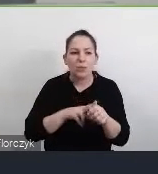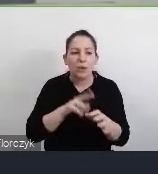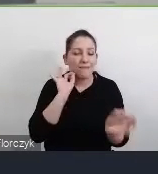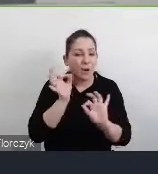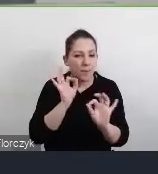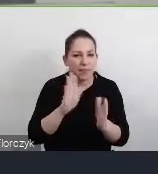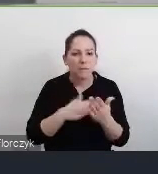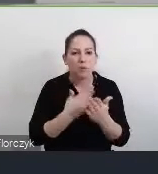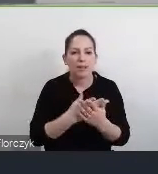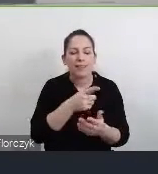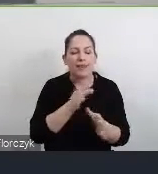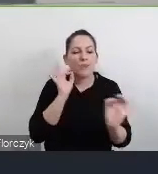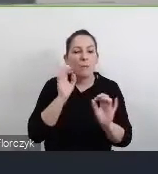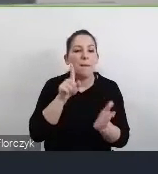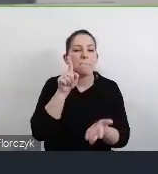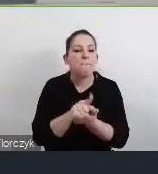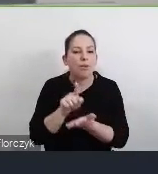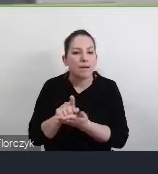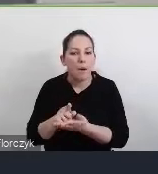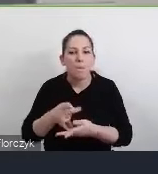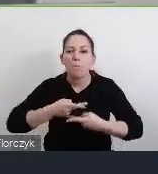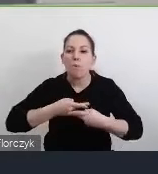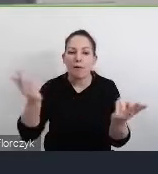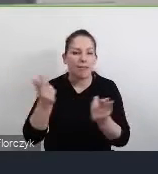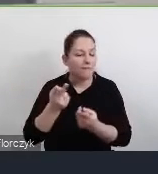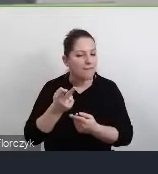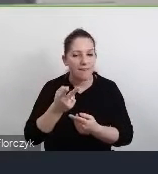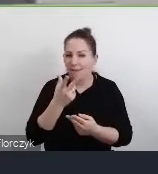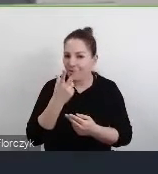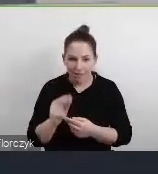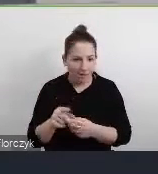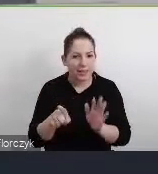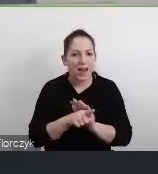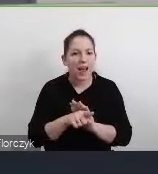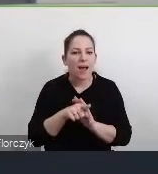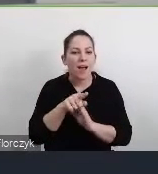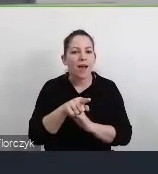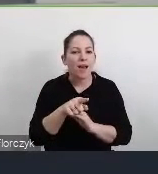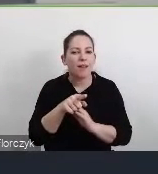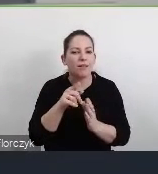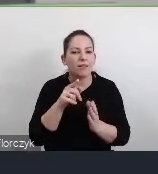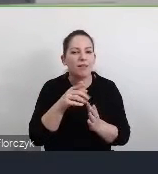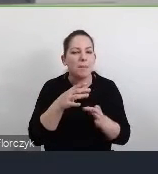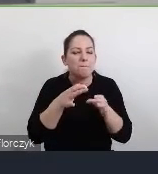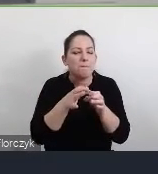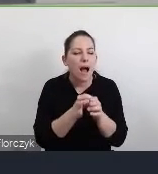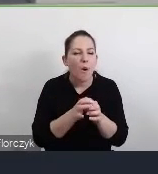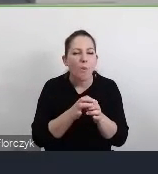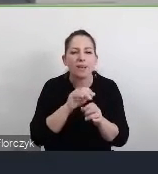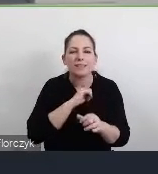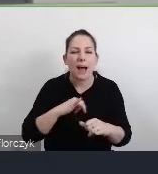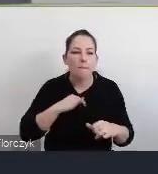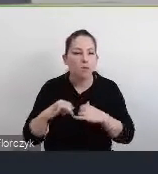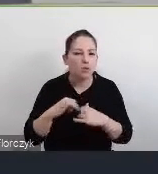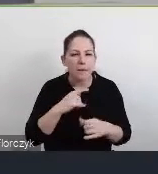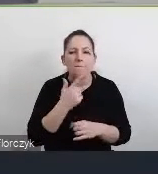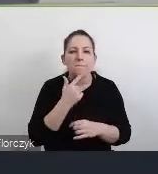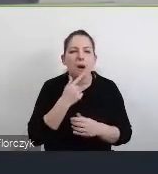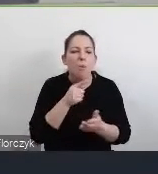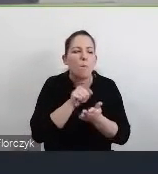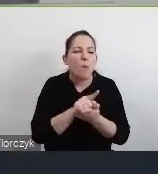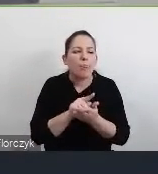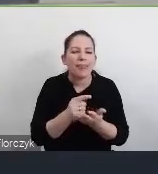dane podatkowe, nie są publikowane dla bardzo małych jednostek samorządu terytorialnego, gdzie jest bardzo mało